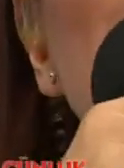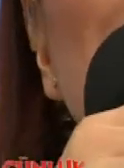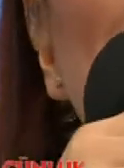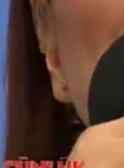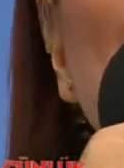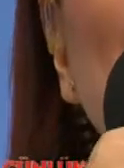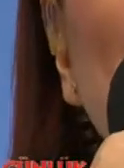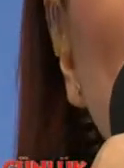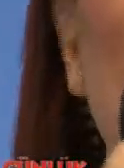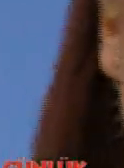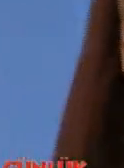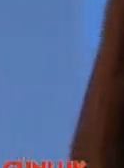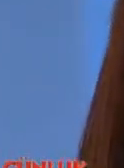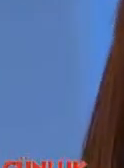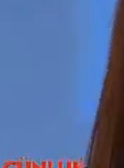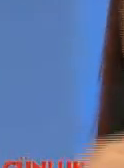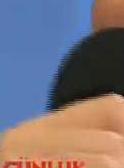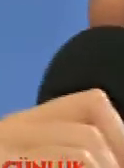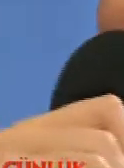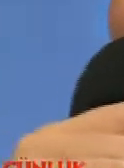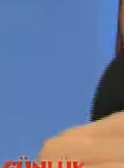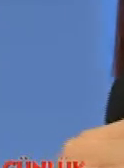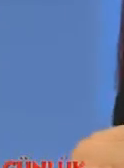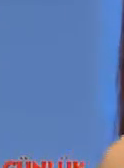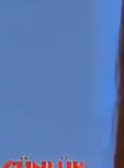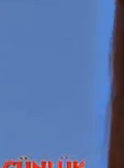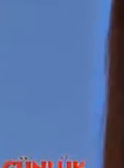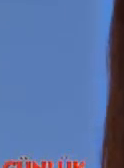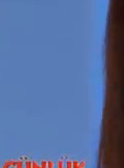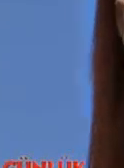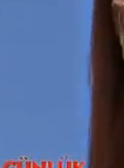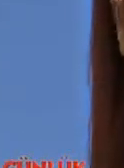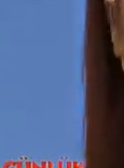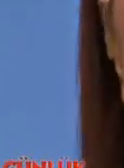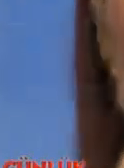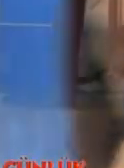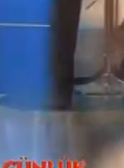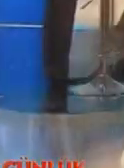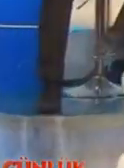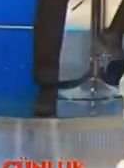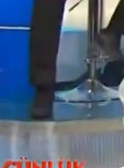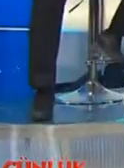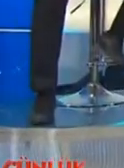zaman gardiyandır. Ah, ben yine gözlerinin hapsindeyim.